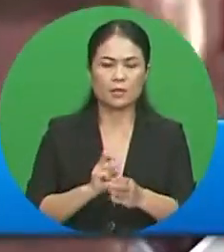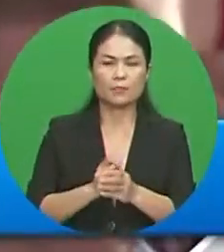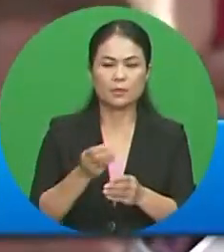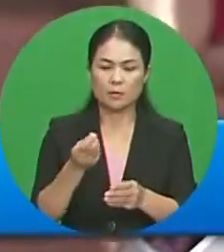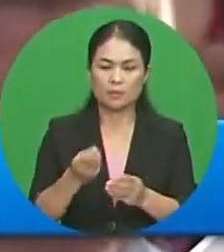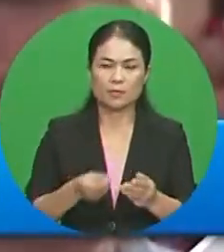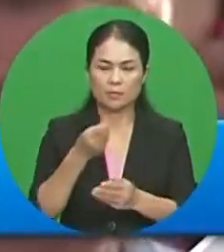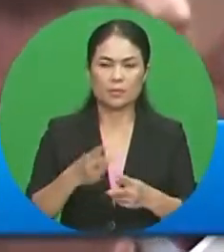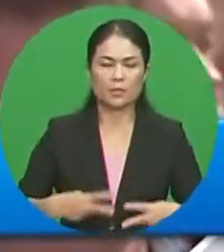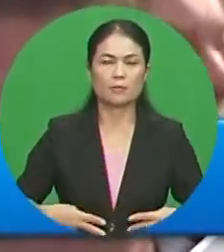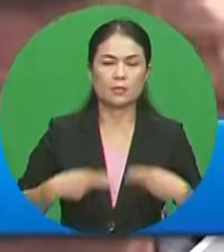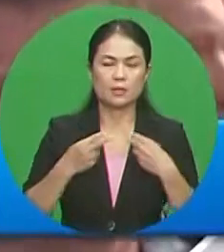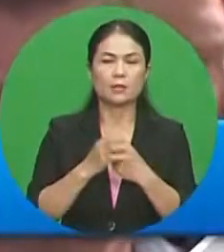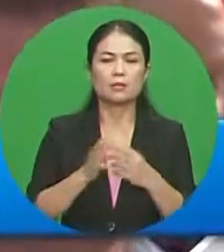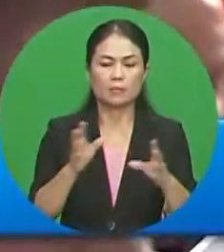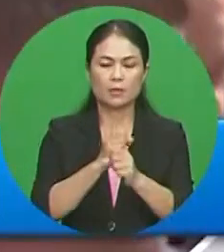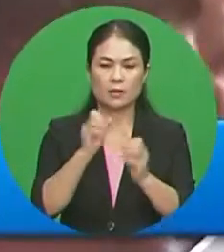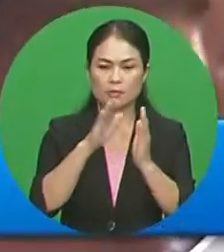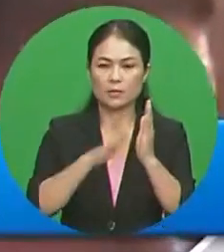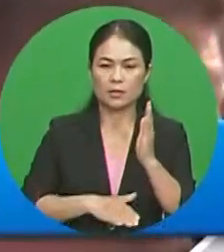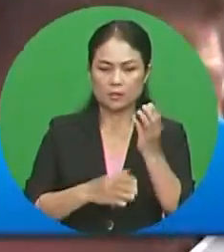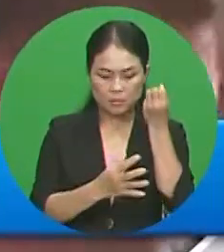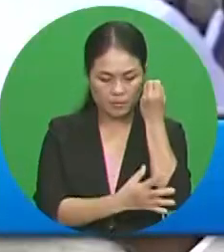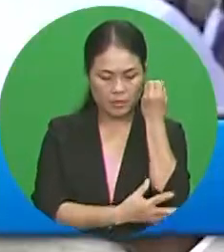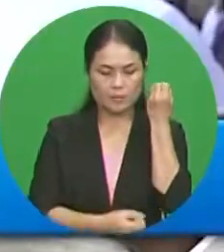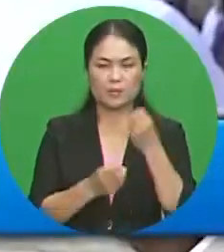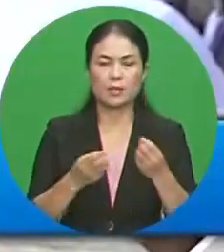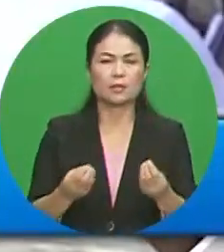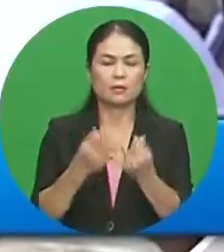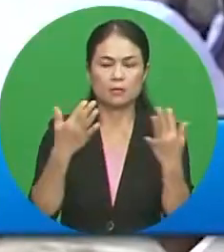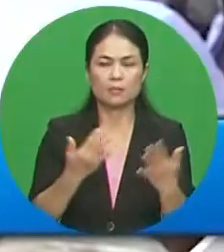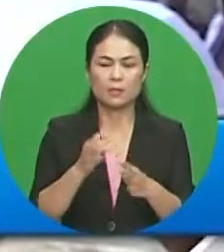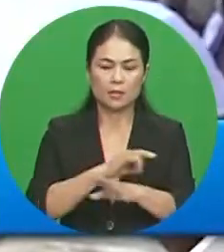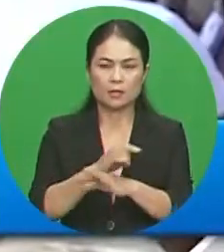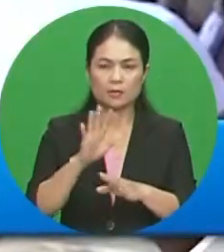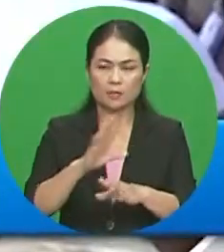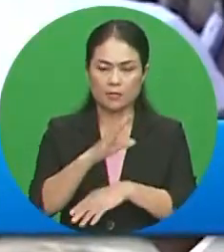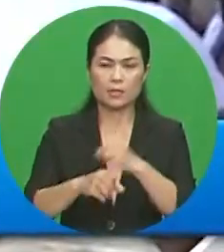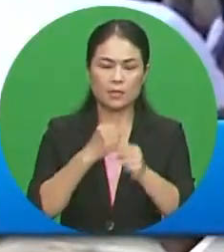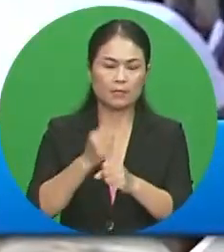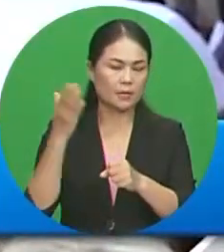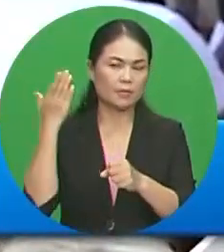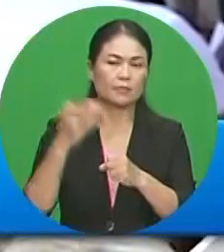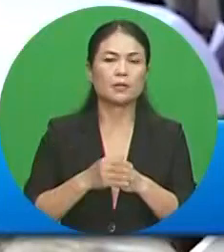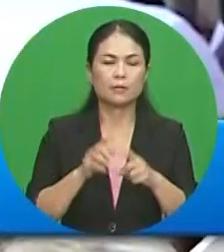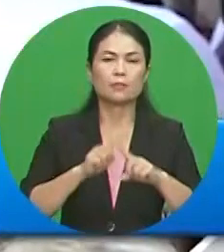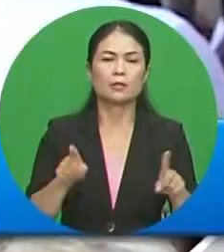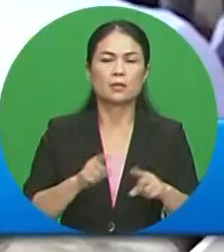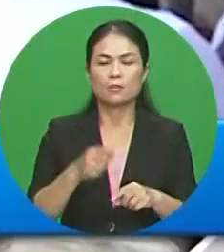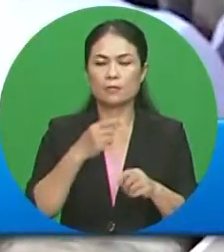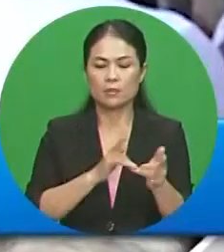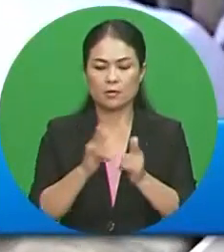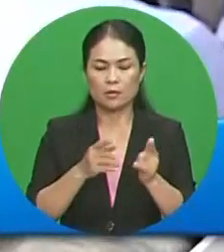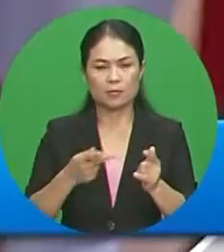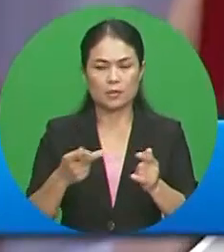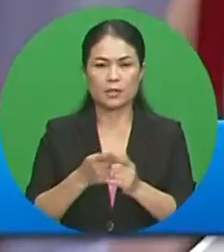រាក់លើសុខុមាលភាពដែលបានកាត់បន្ថយភាពក្រីក្រអស់ជាច្រើនក្នុងរយៈពេល5ឆ្នាំកន្លងមកនេះប៉ុន្តែគូប្រជែងរប